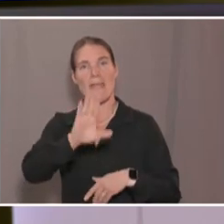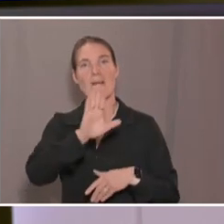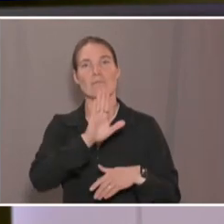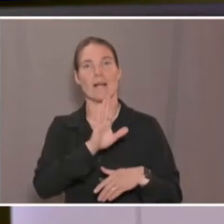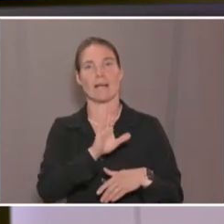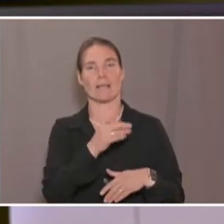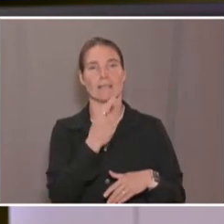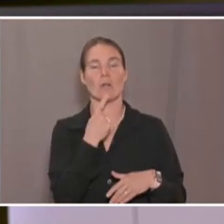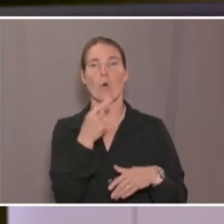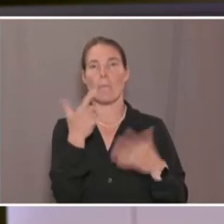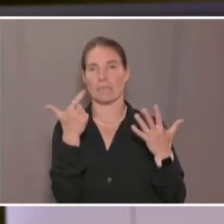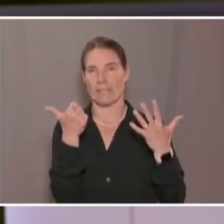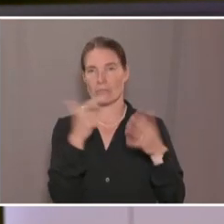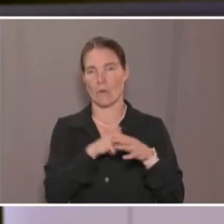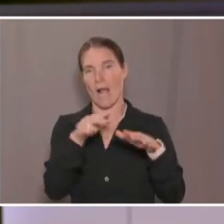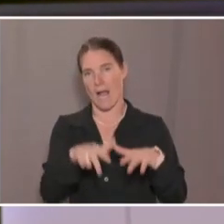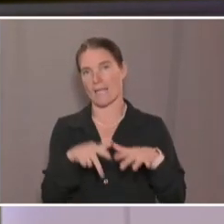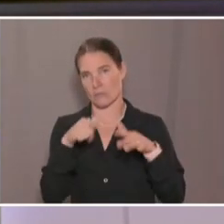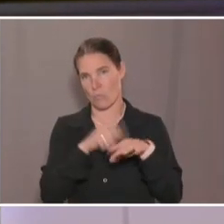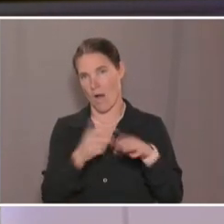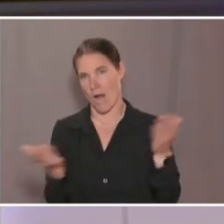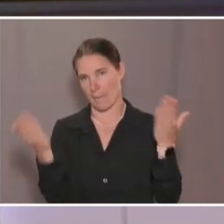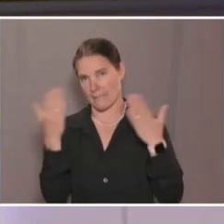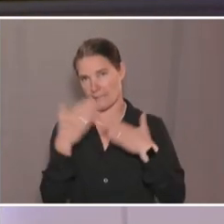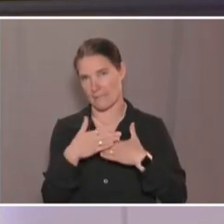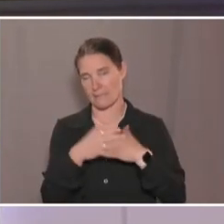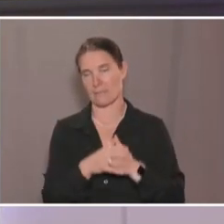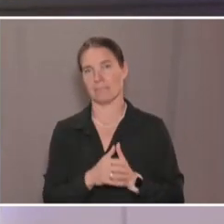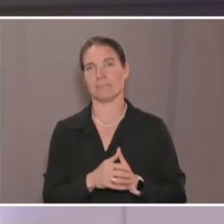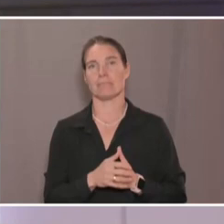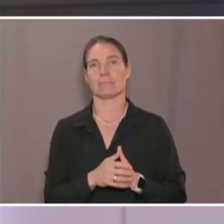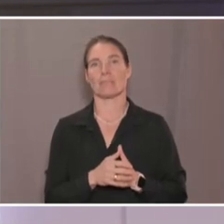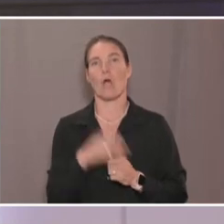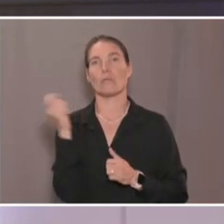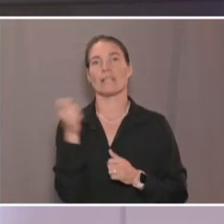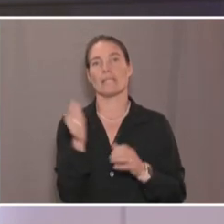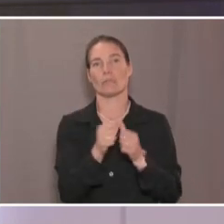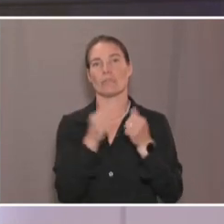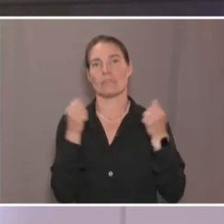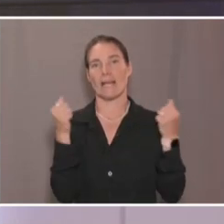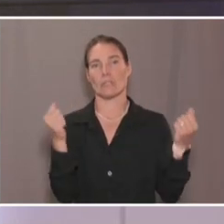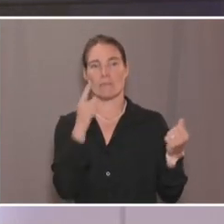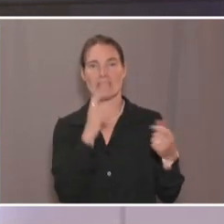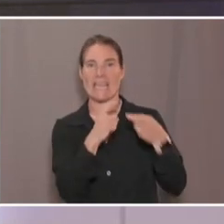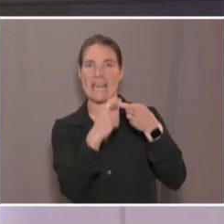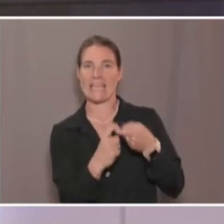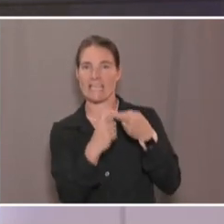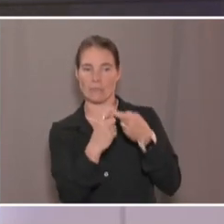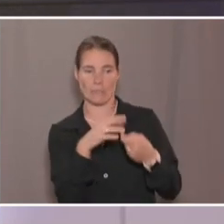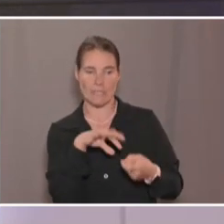Sie findet um 18 Uhr statt. Der Hinweis noch auf unserer Jubiläumswebseite, finden Sie den Link dazu. Wer also Lust